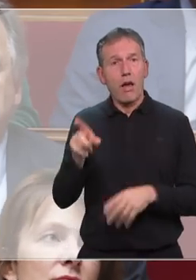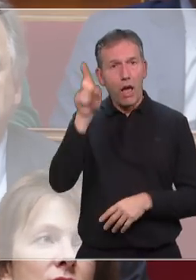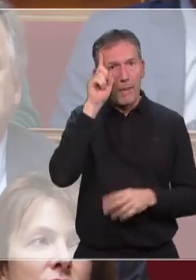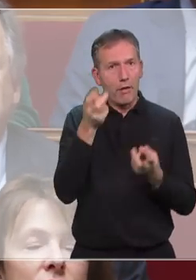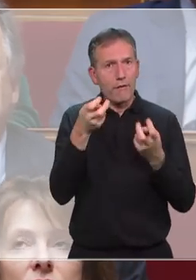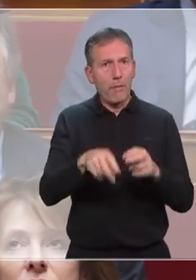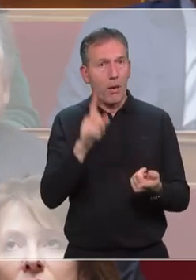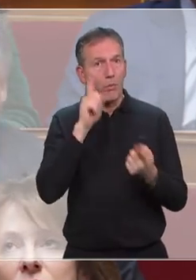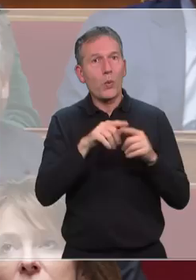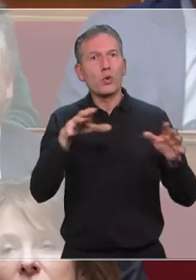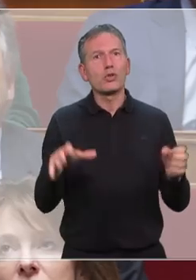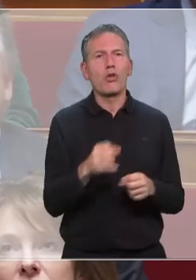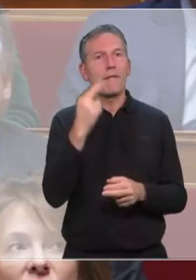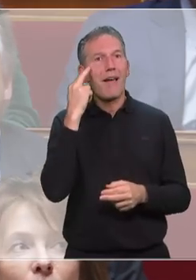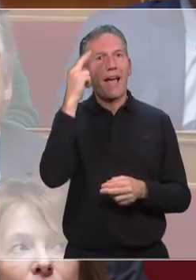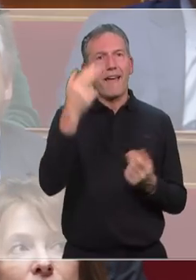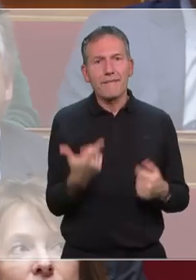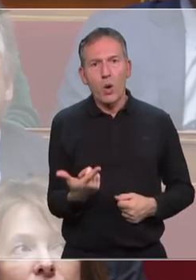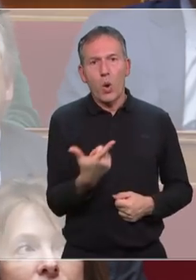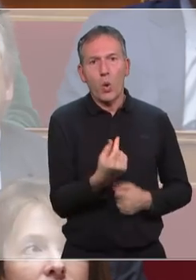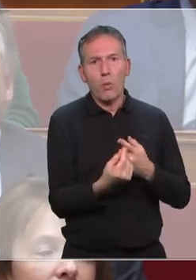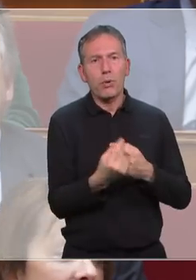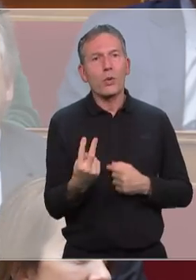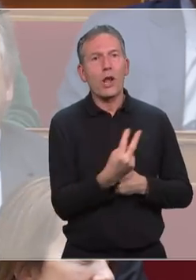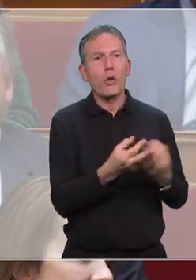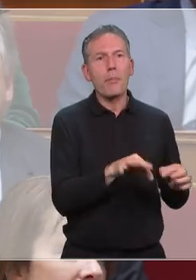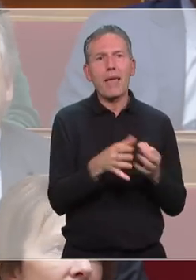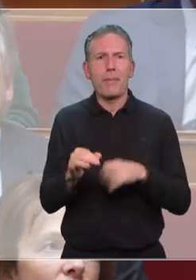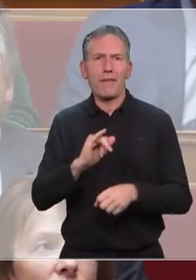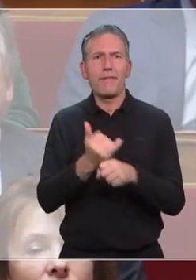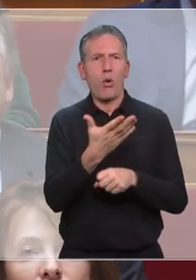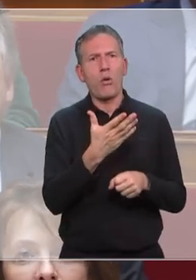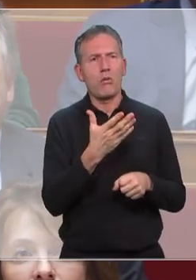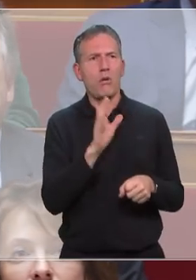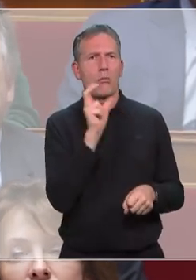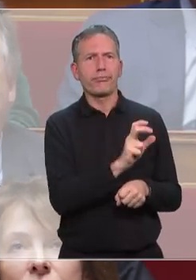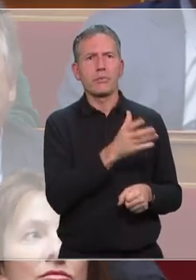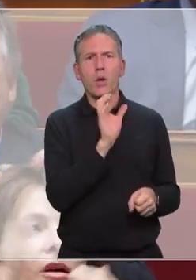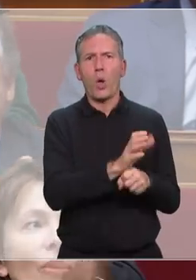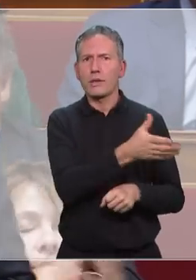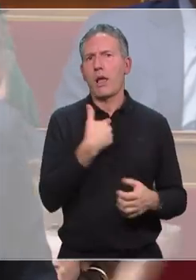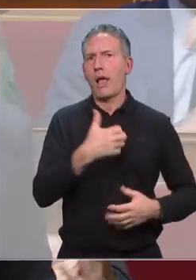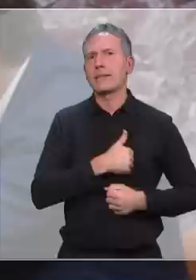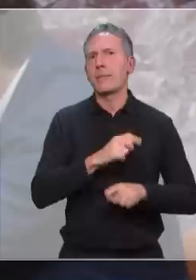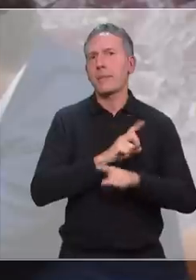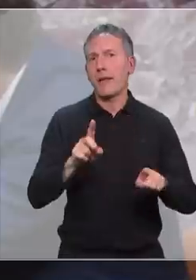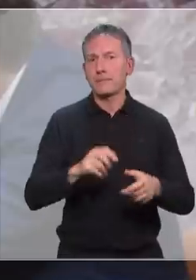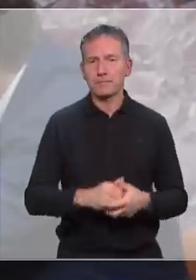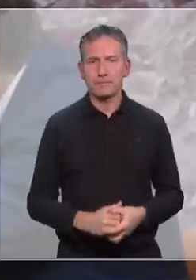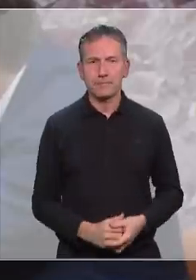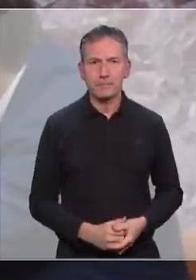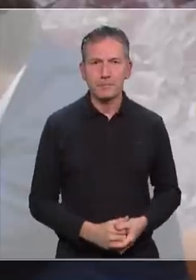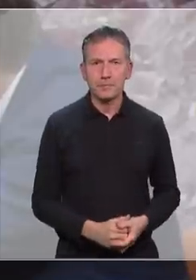pour sauver la grande illusion d'un couple franco-allemand sur le dos de Dassault, et ce serait inacceptable. Je vous